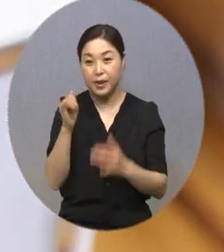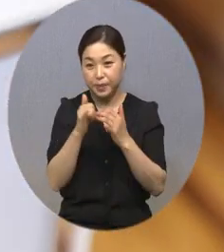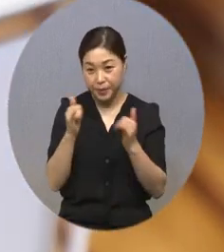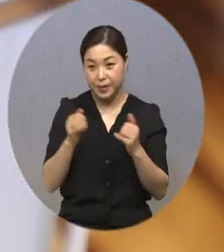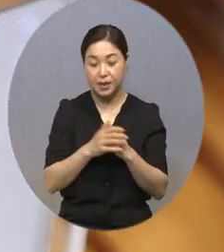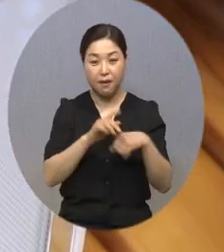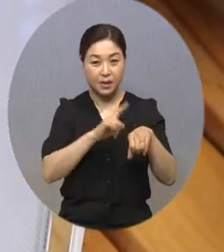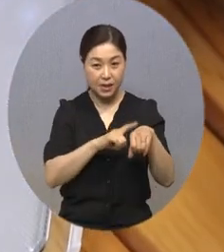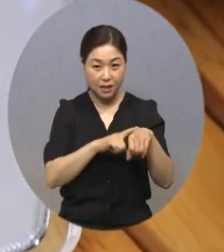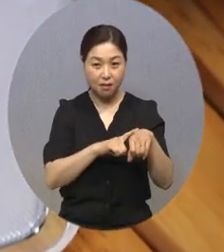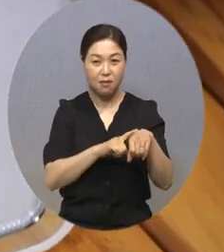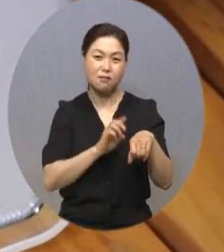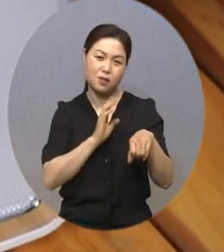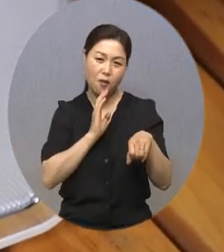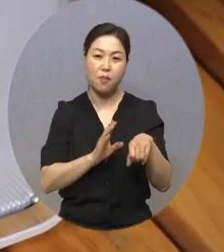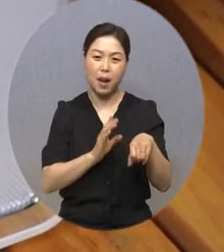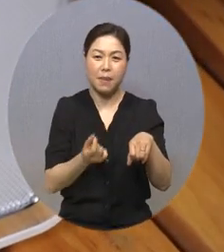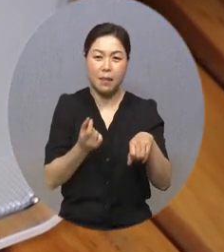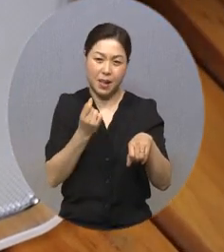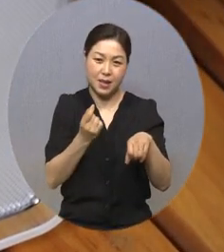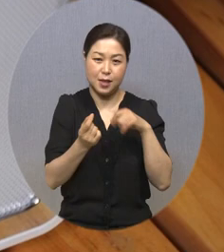시간은 흠 이겠죠